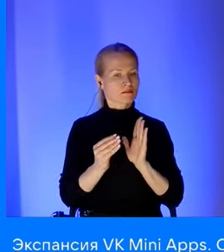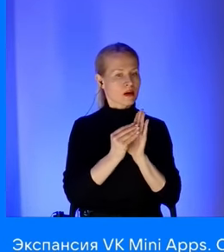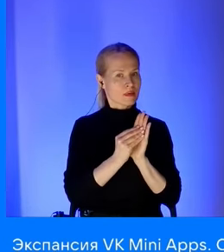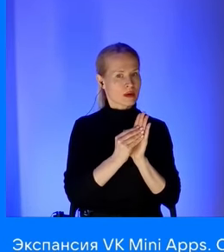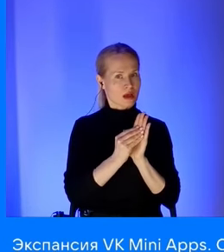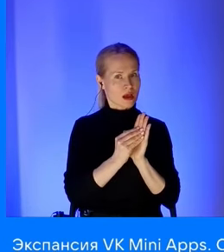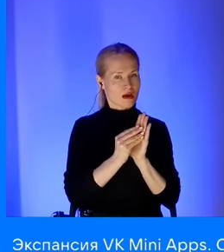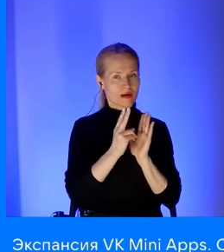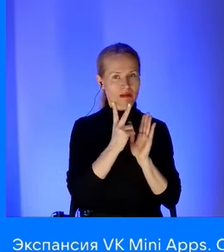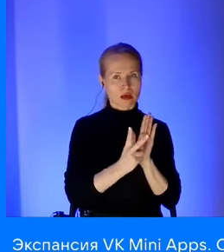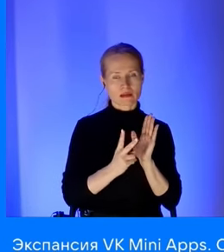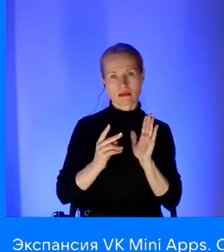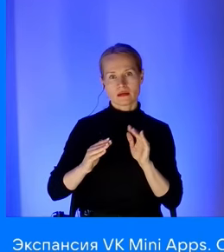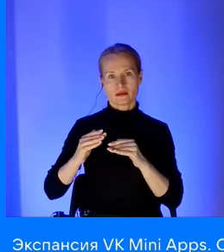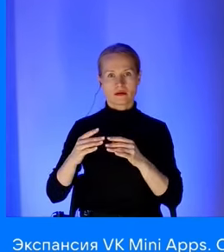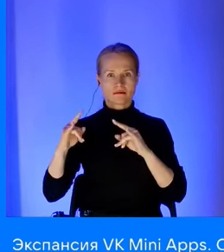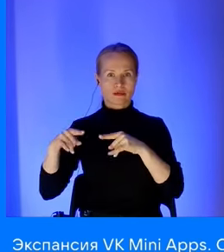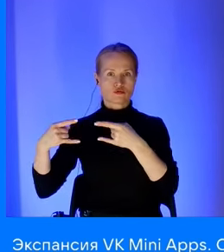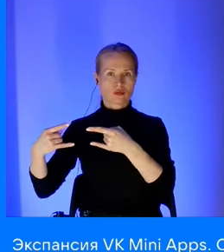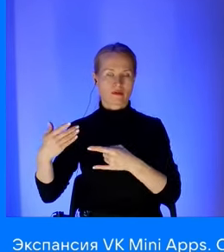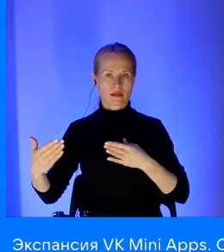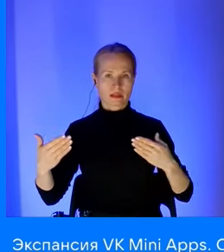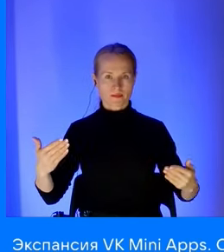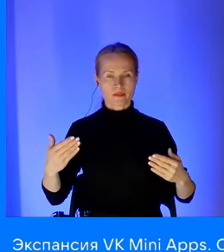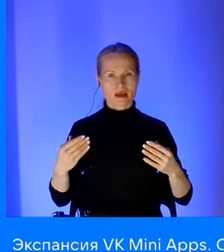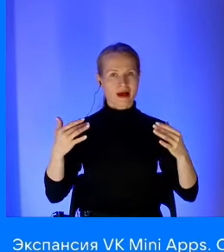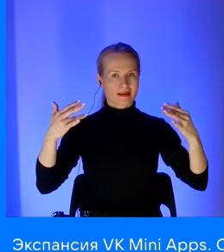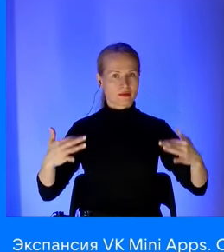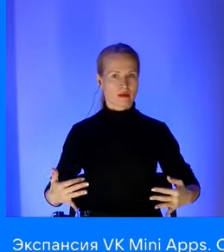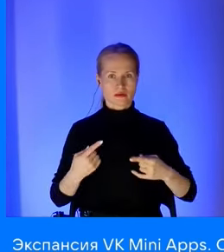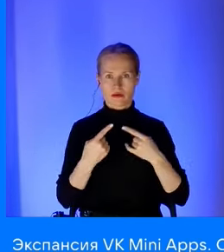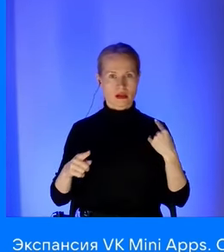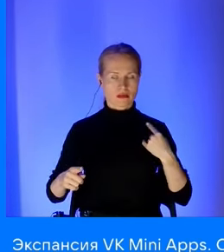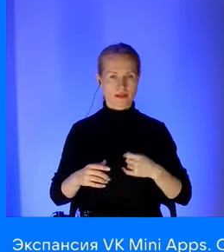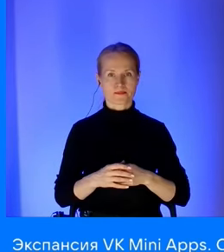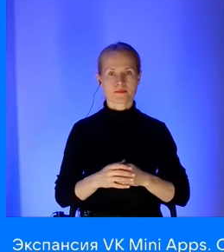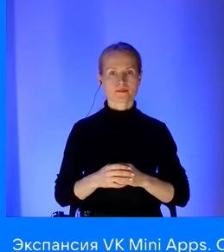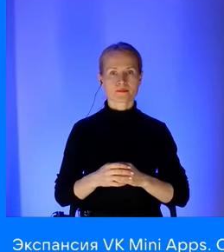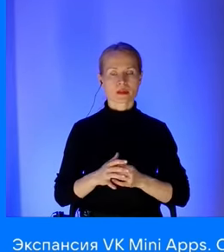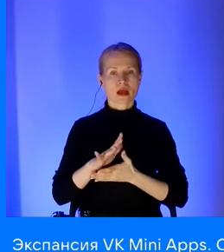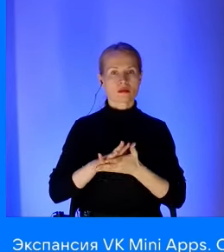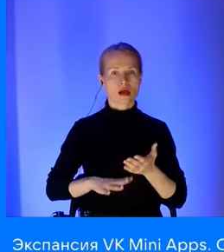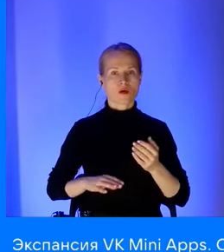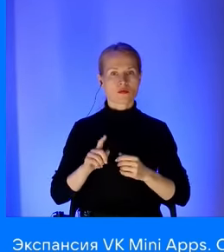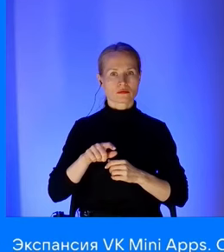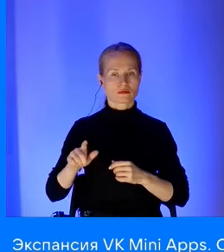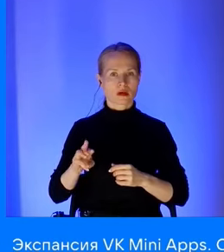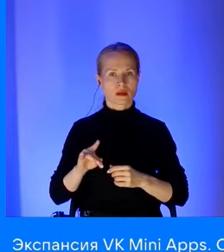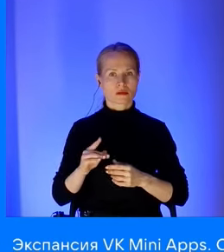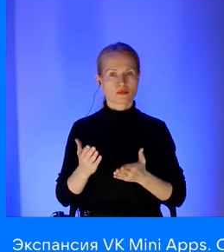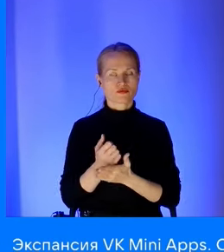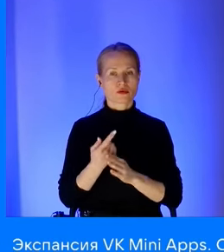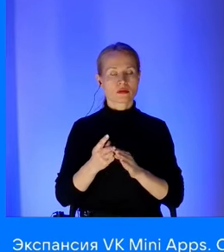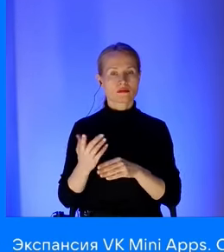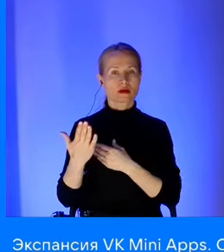на десктопе и десктопную версию. Это абсолютно интерфейсно разные системы. Далее у нас клиенты получают